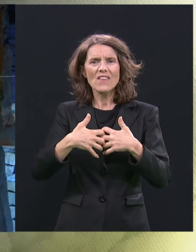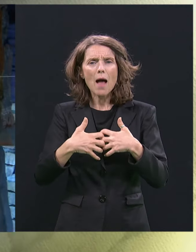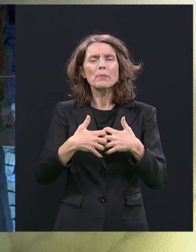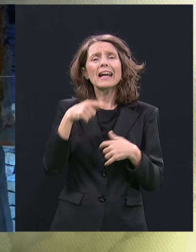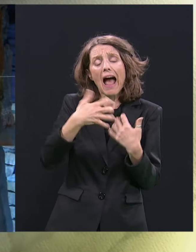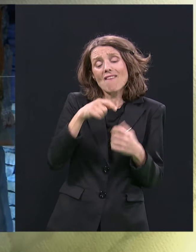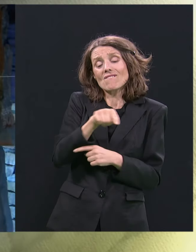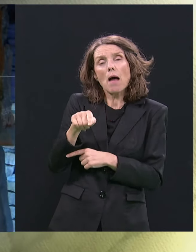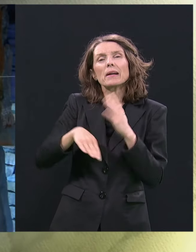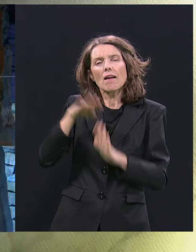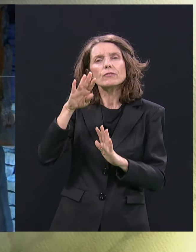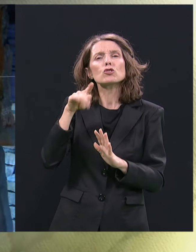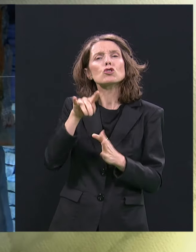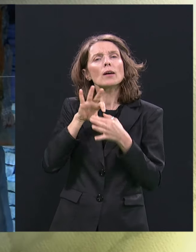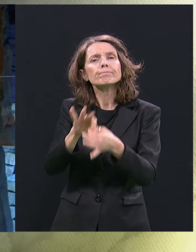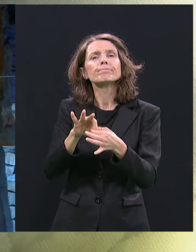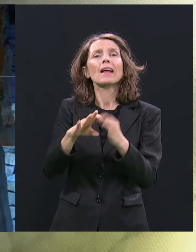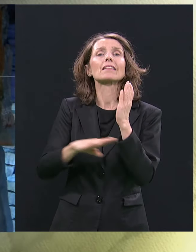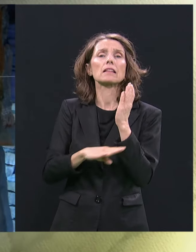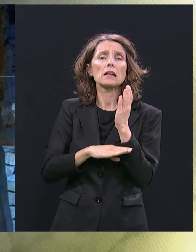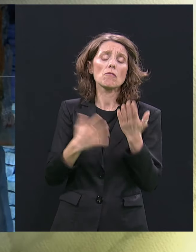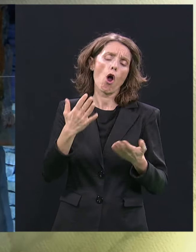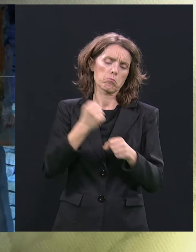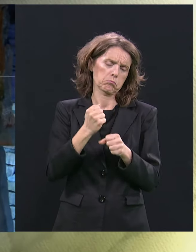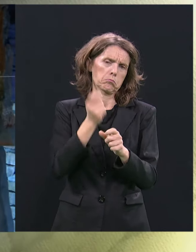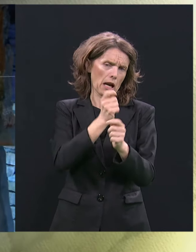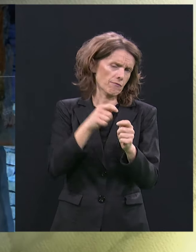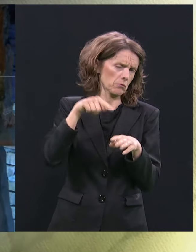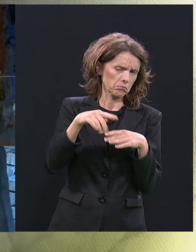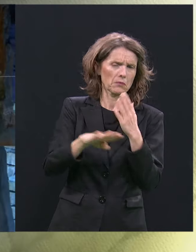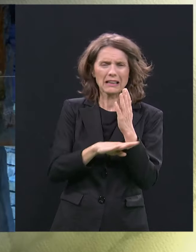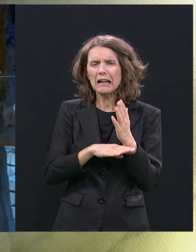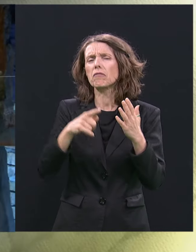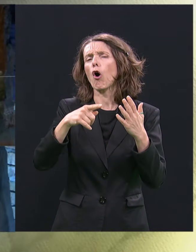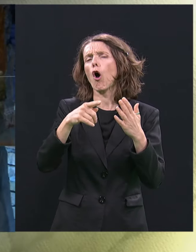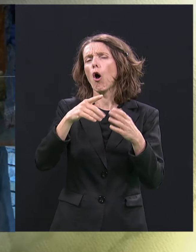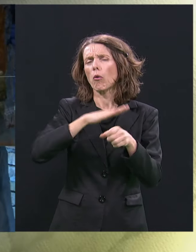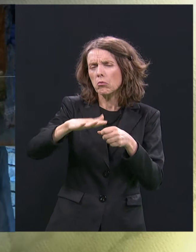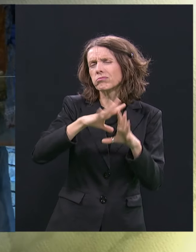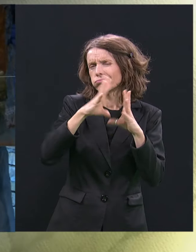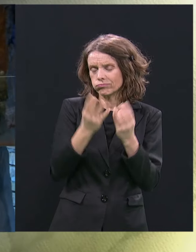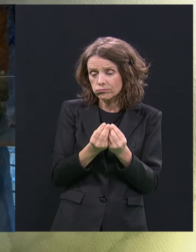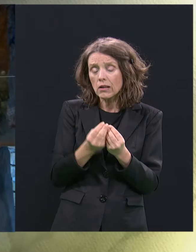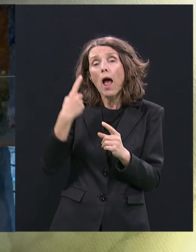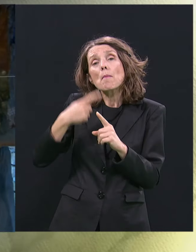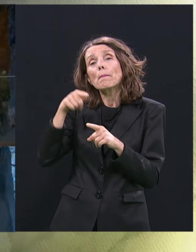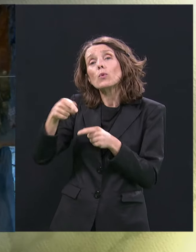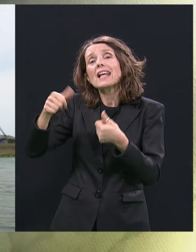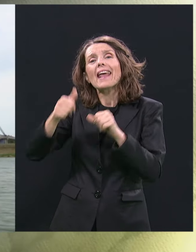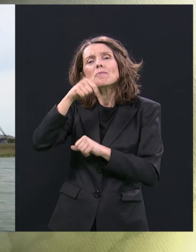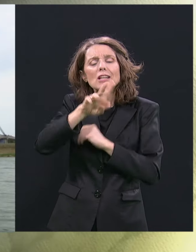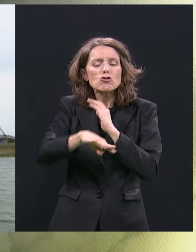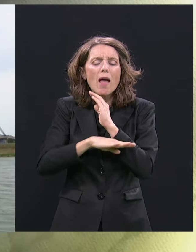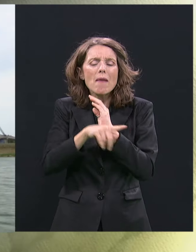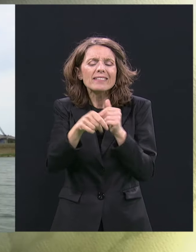drvnu industriju. Ne samo za preradu drveta i građe drvene, nego i za hemijsku industriju vezanu za